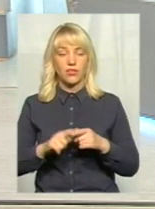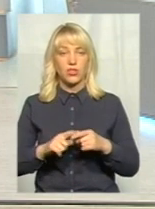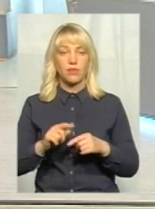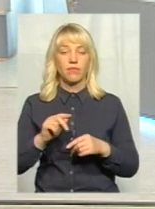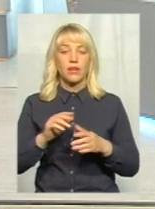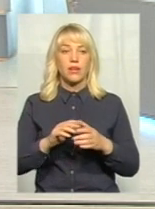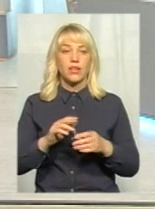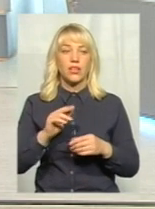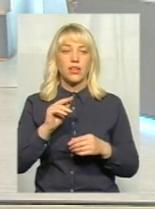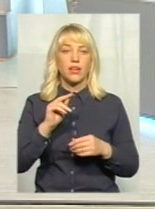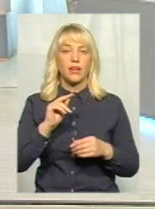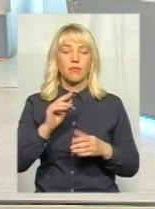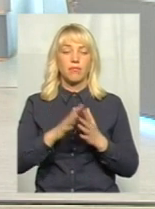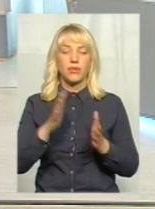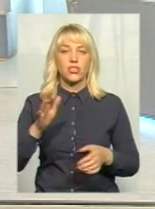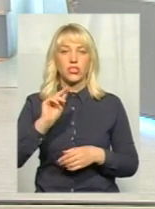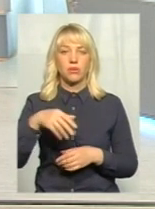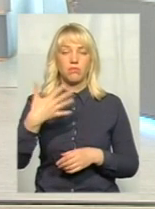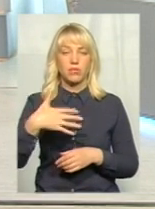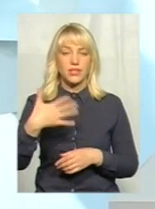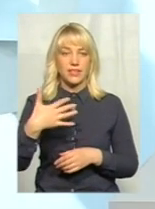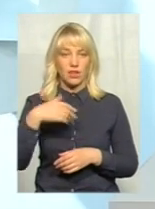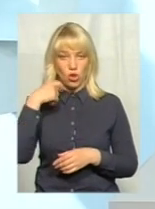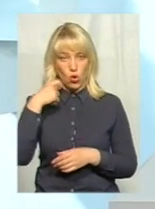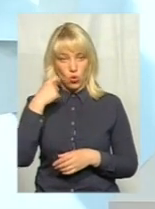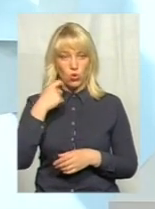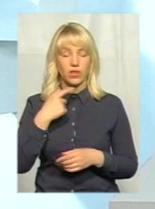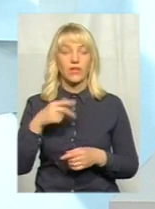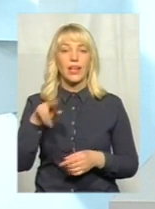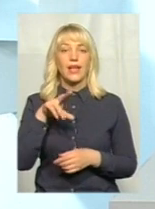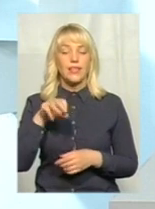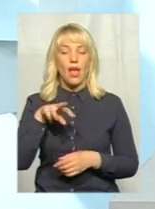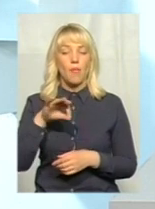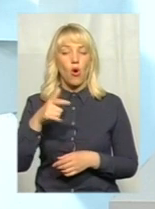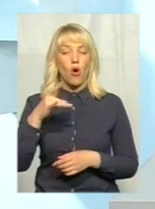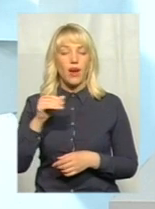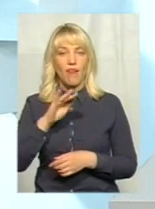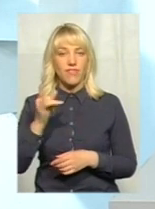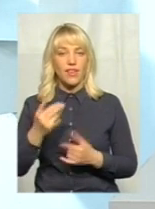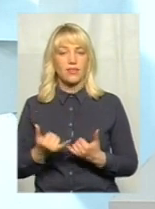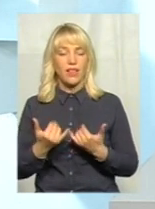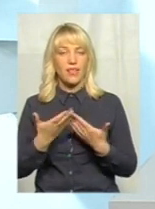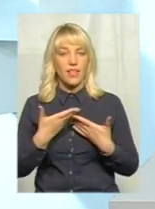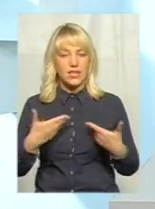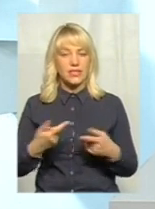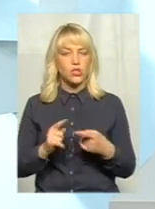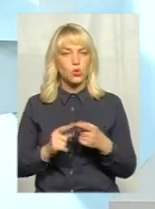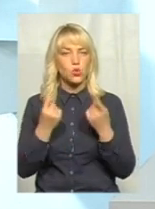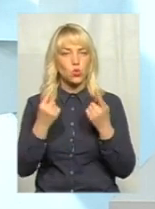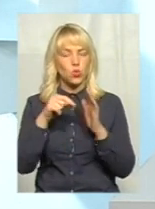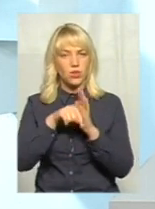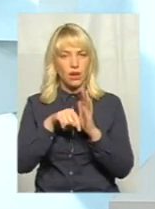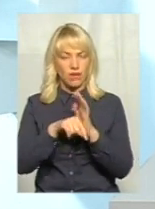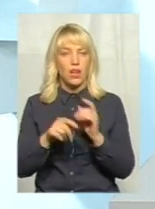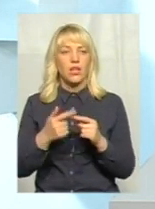за 50 років. І тому демографія для нас теж дуже суттєва. По останніх дослідженнях, щоб ми хоча б